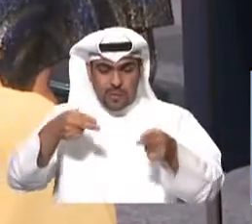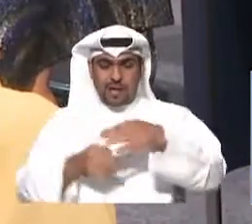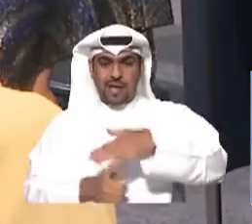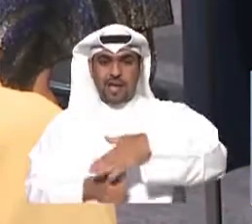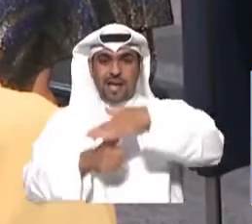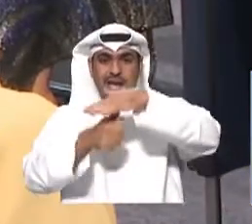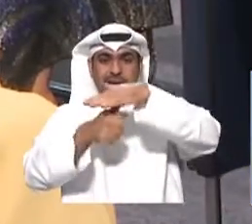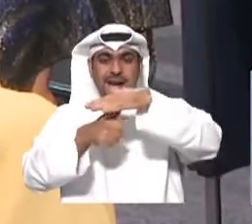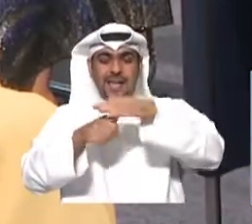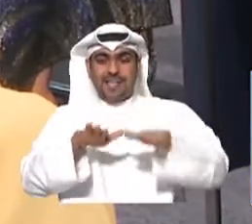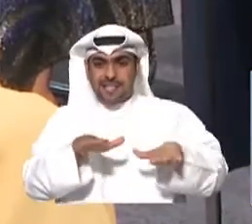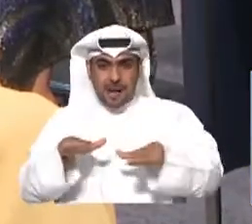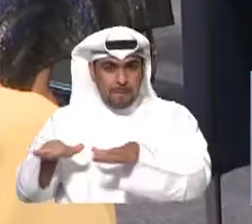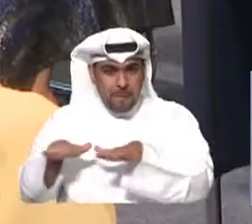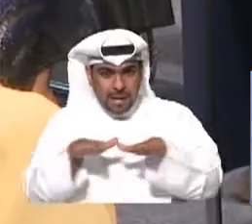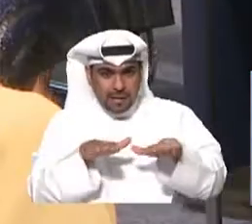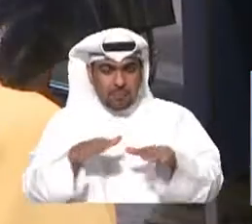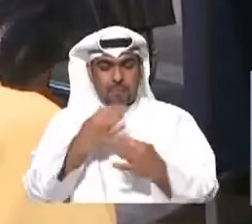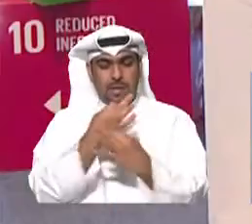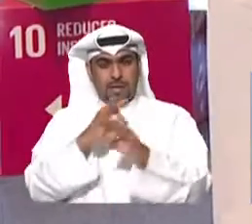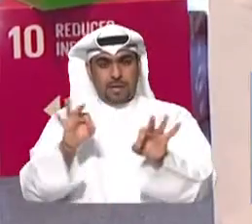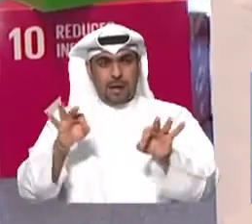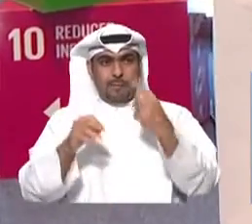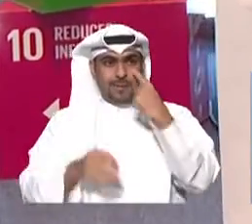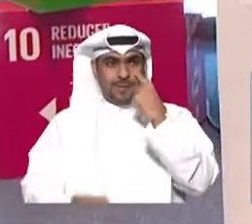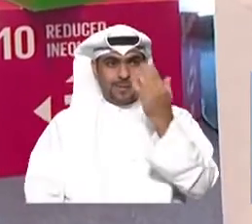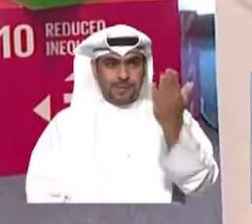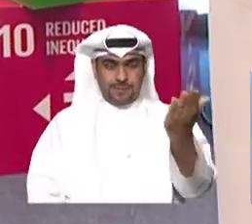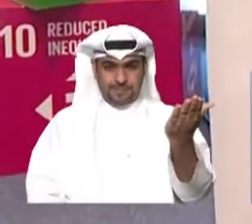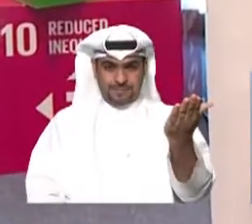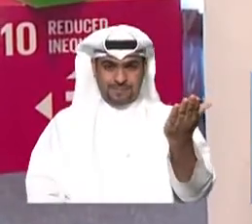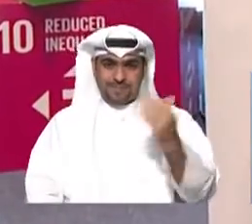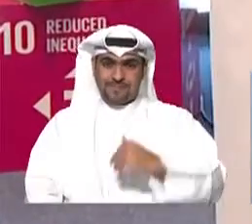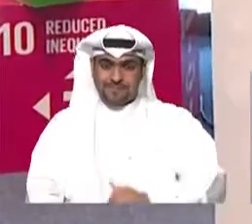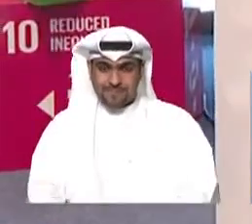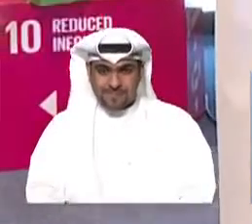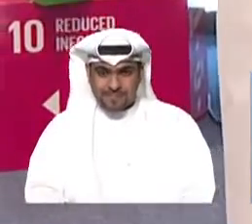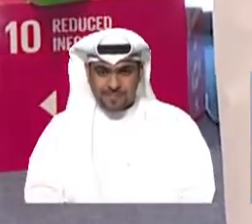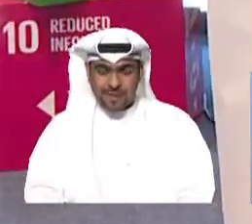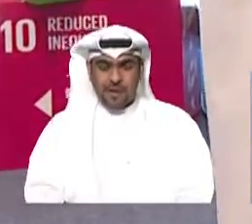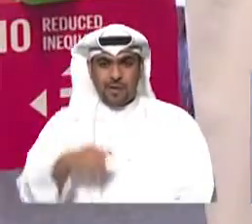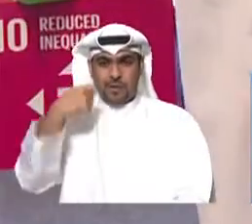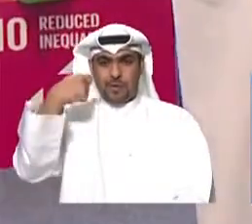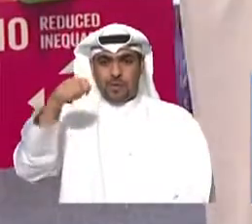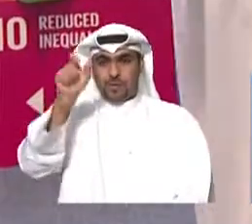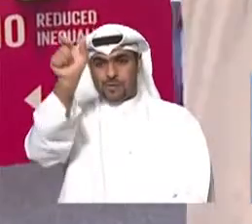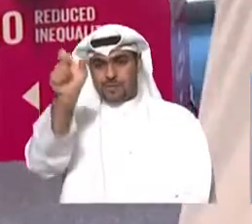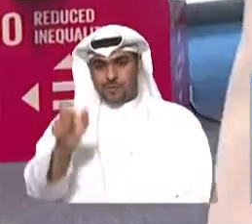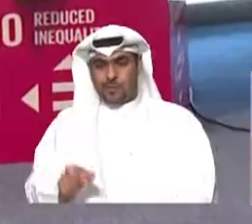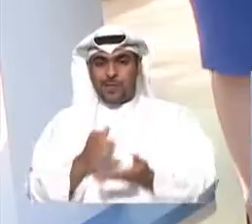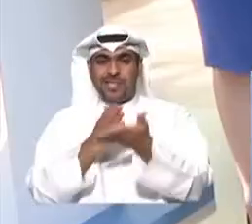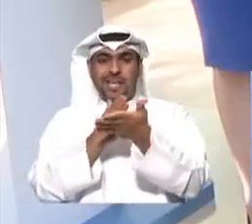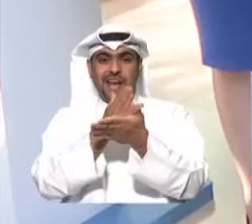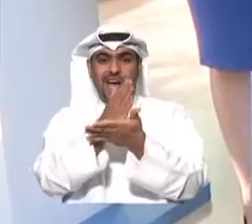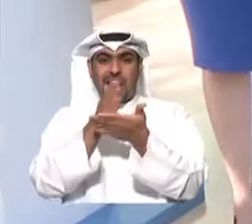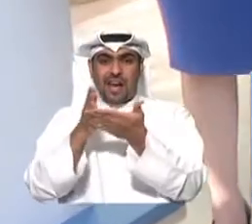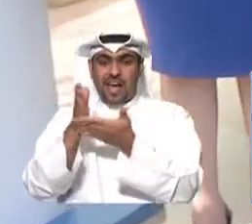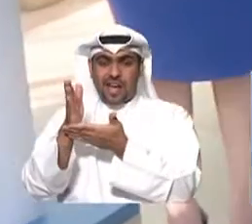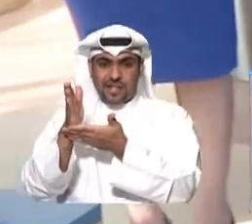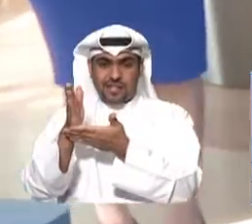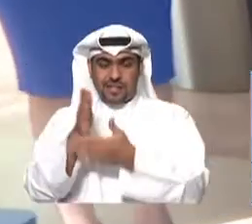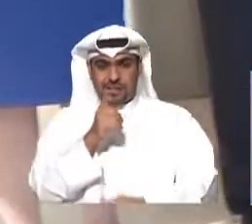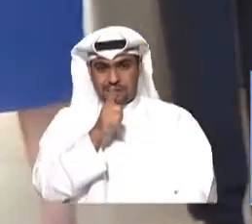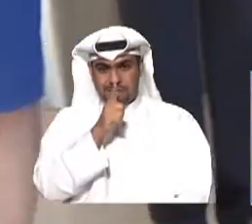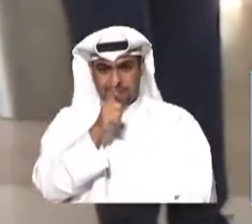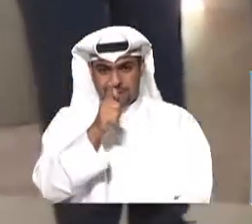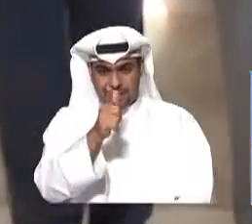التمثيلية الدولية وكبار المسؤولين في الدولة. وقد أكد الشيخ أحمد الناصر في كلمة خلال الاحتفالية على